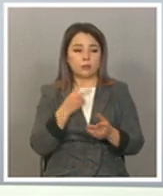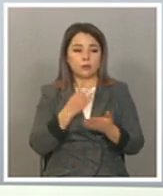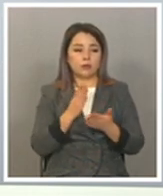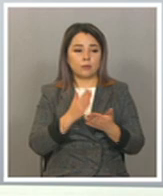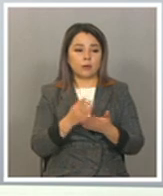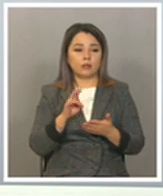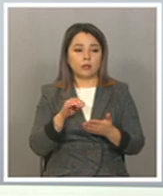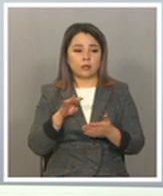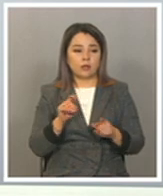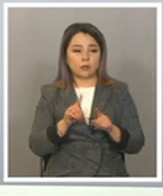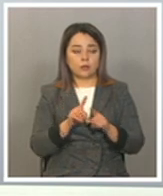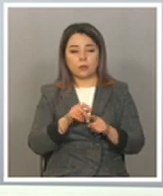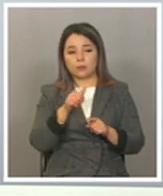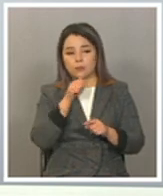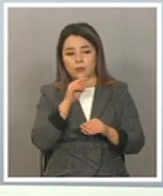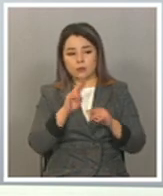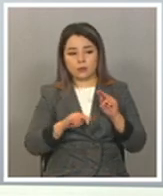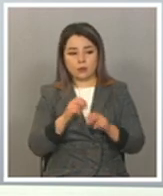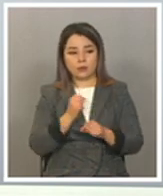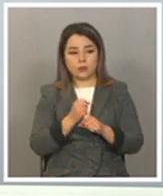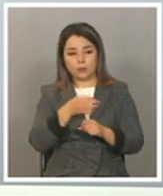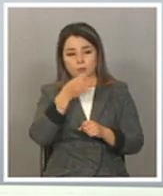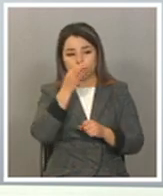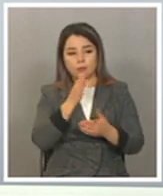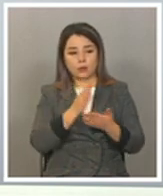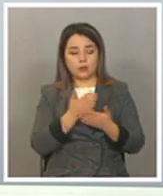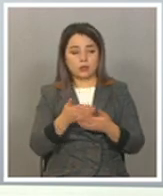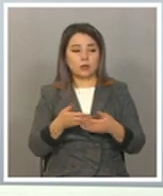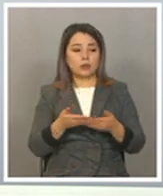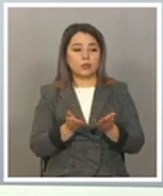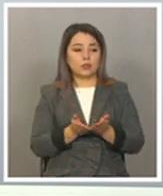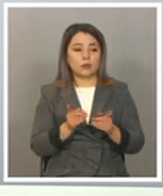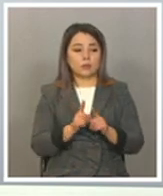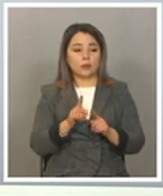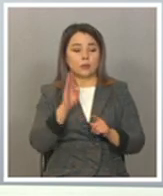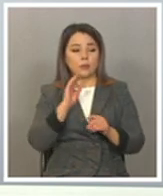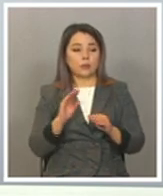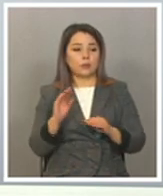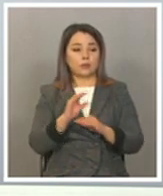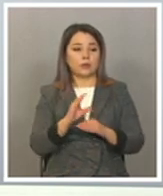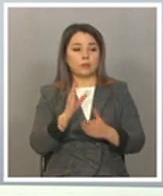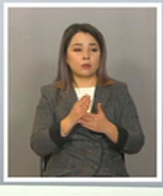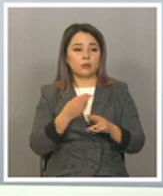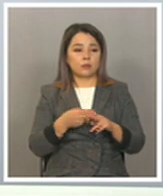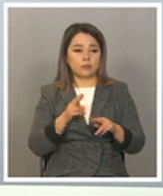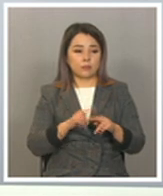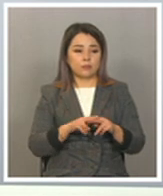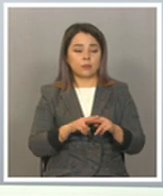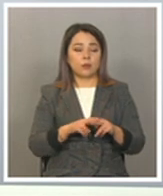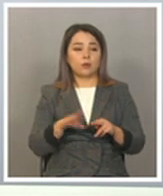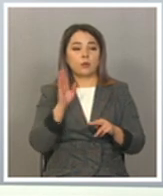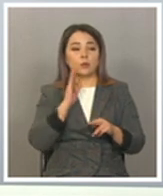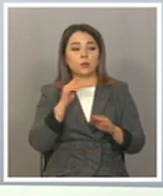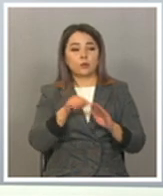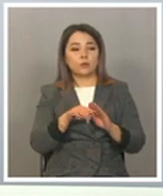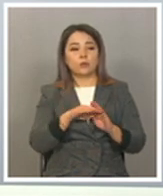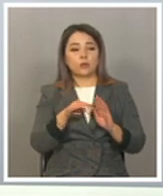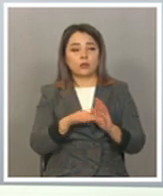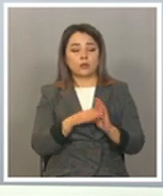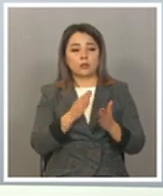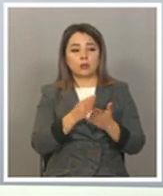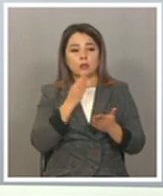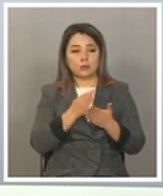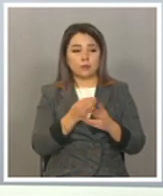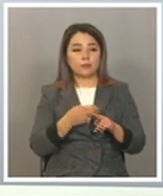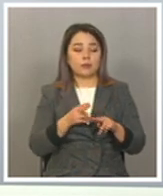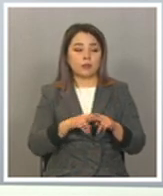біз қазір тәжірибе жасаймыз. Ең алдымен біз ыдысымызға су құйып алдық және ол судың үстіне